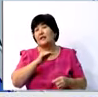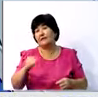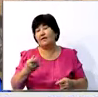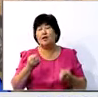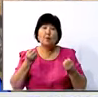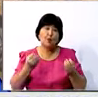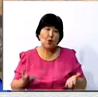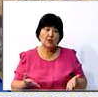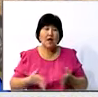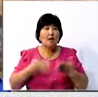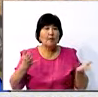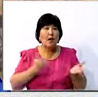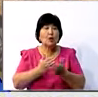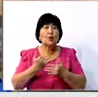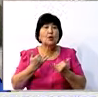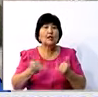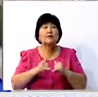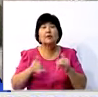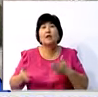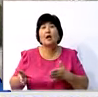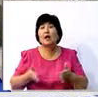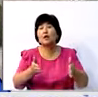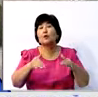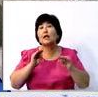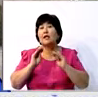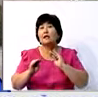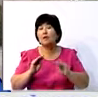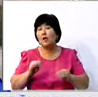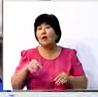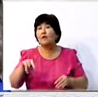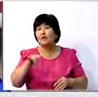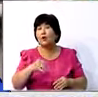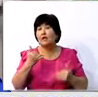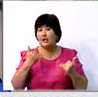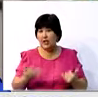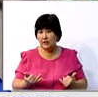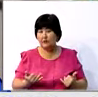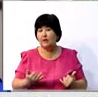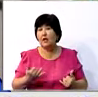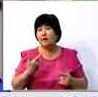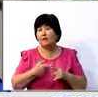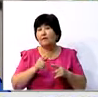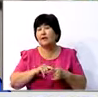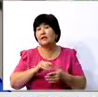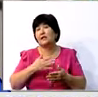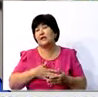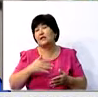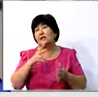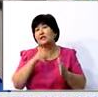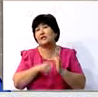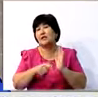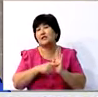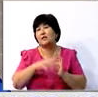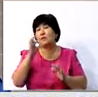и просто. Большую роль в развитии играет состояние дорожной инфраструктуры. В районе на сегодня в удовлетворительном состоянии